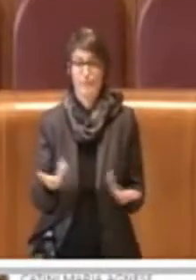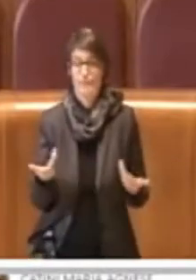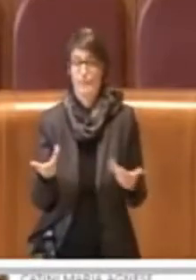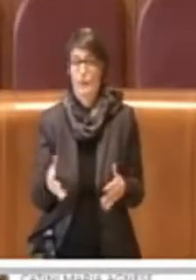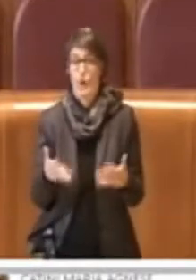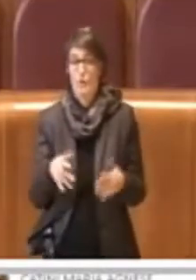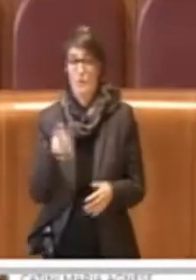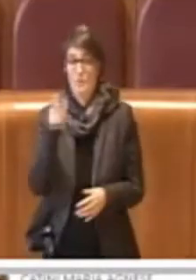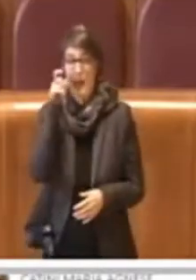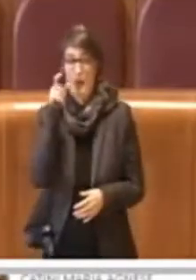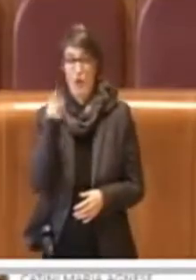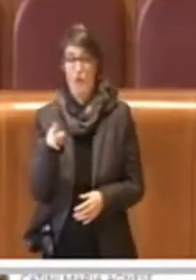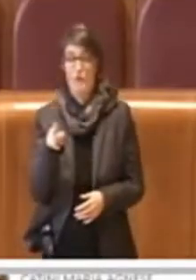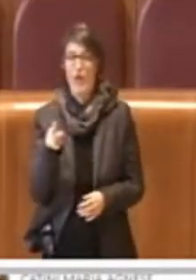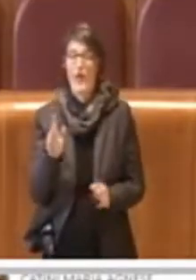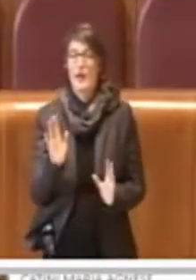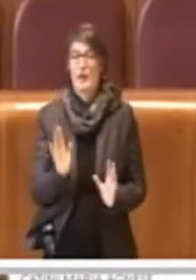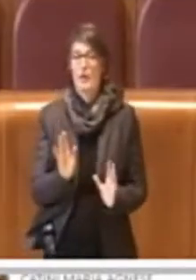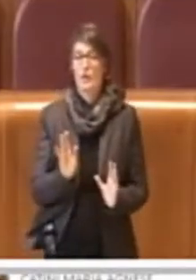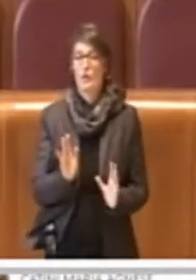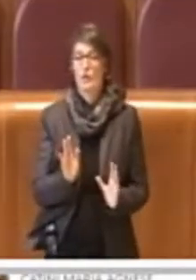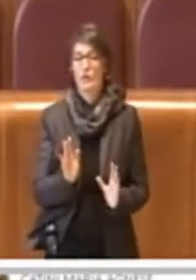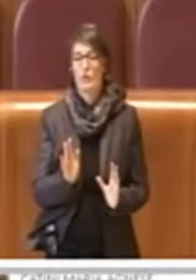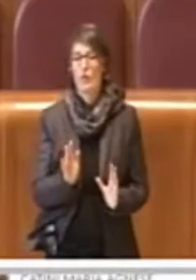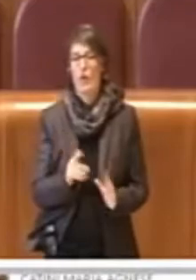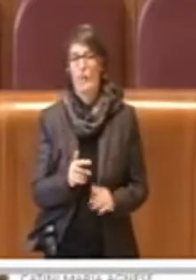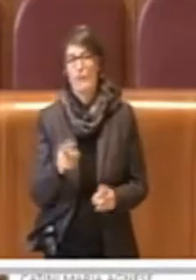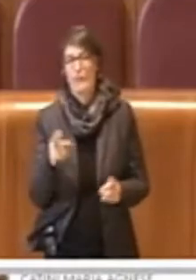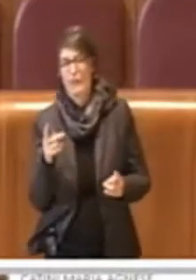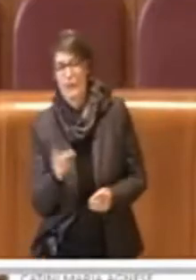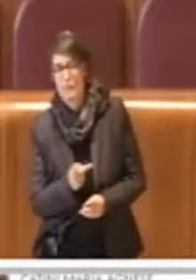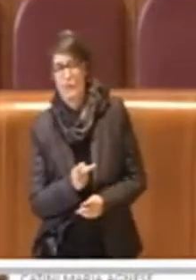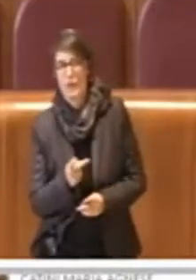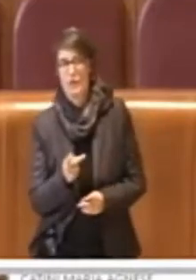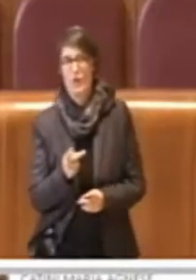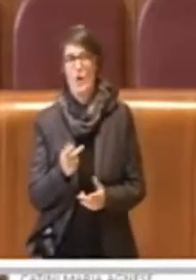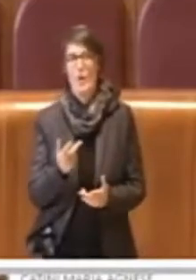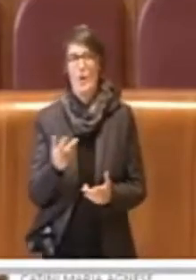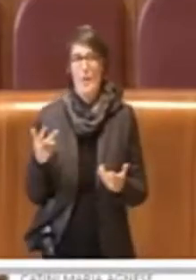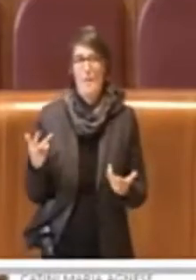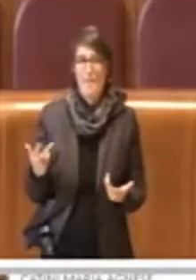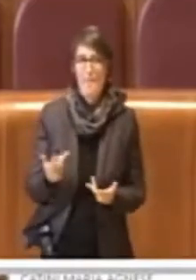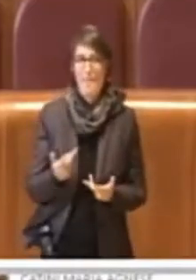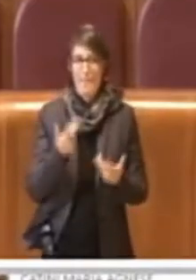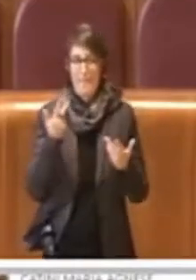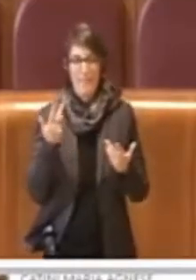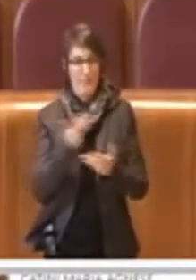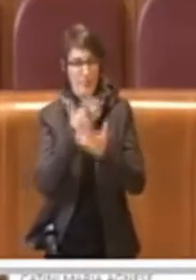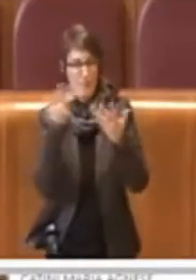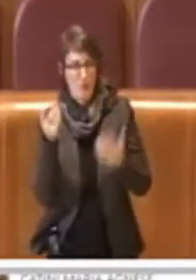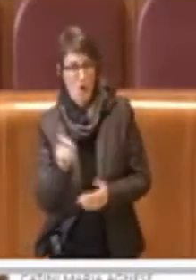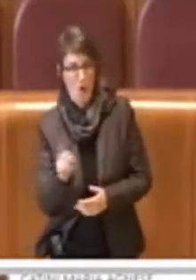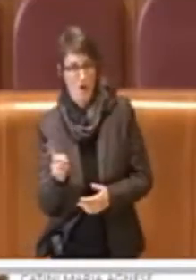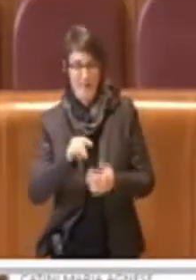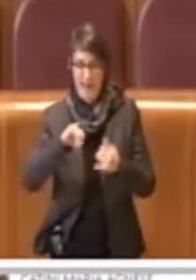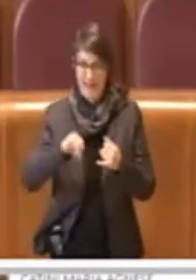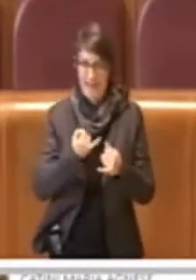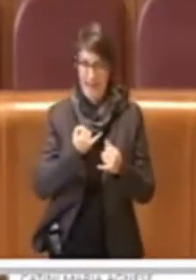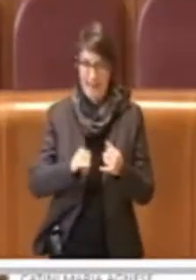governo, seppur in modo ancora non esplicito in termini di